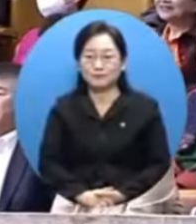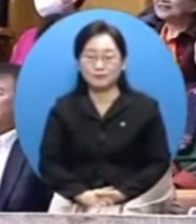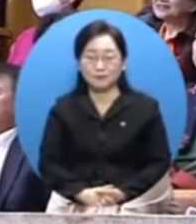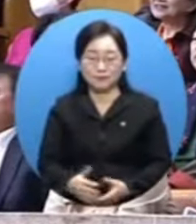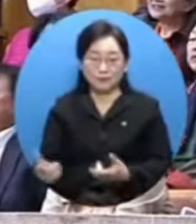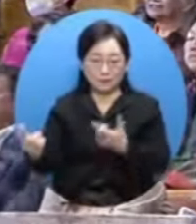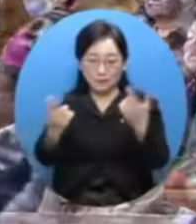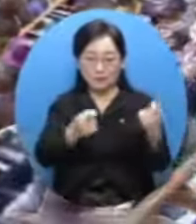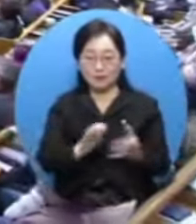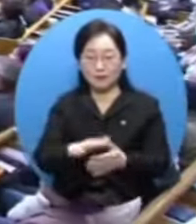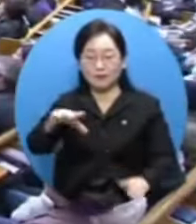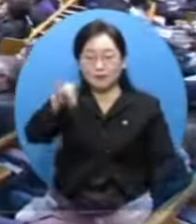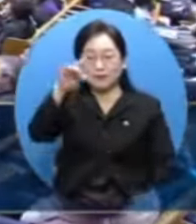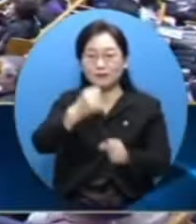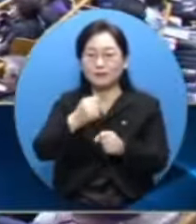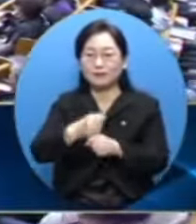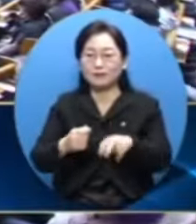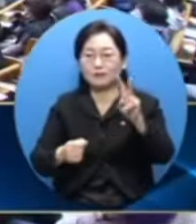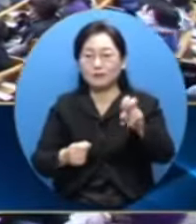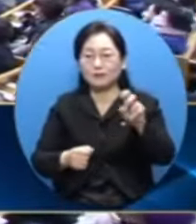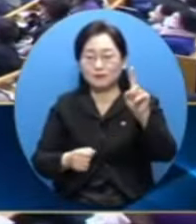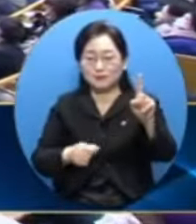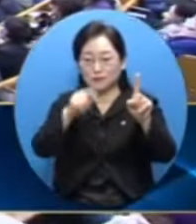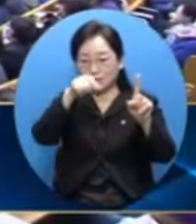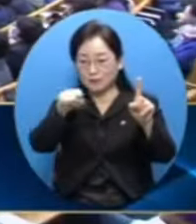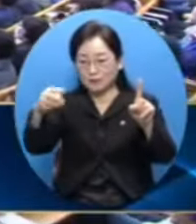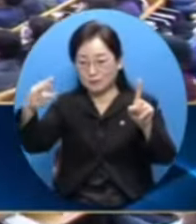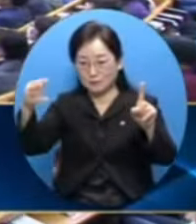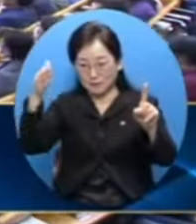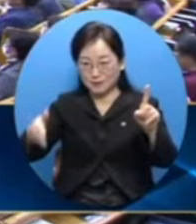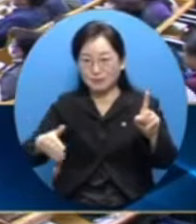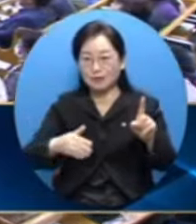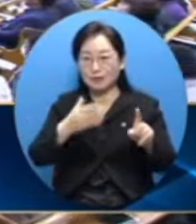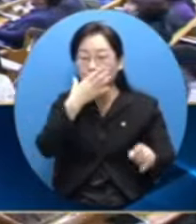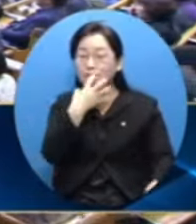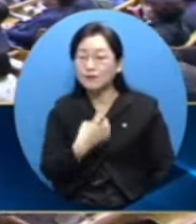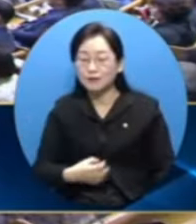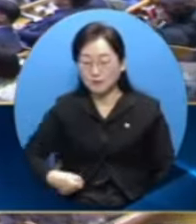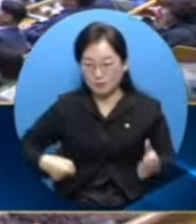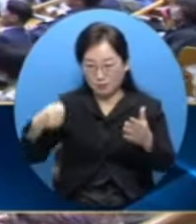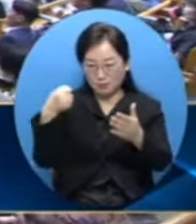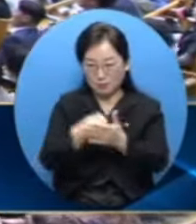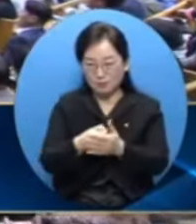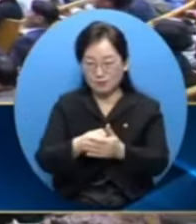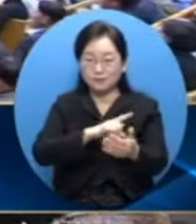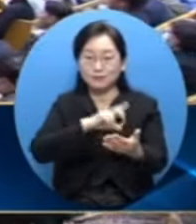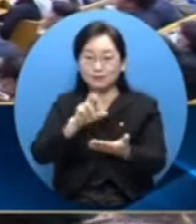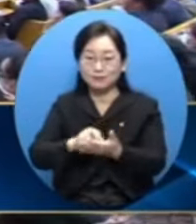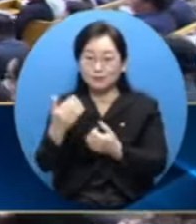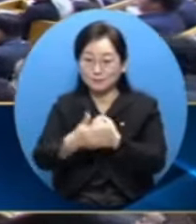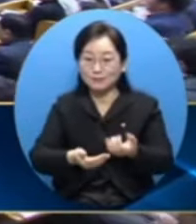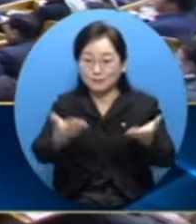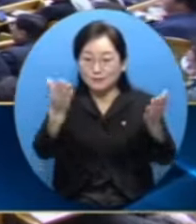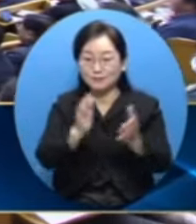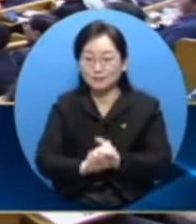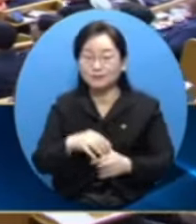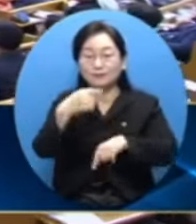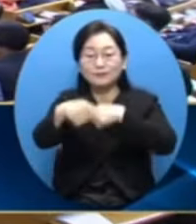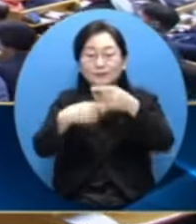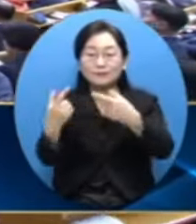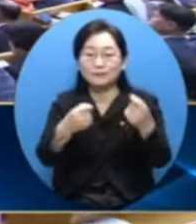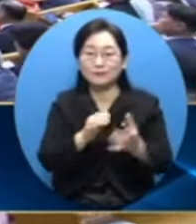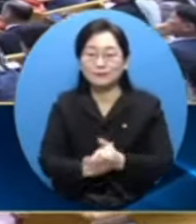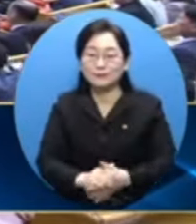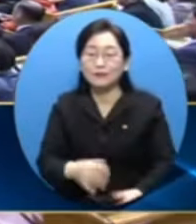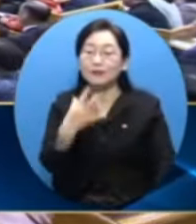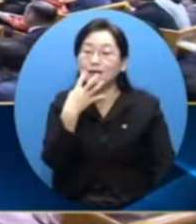저는 오늘 여러분과 함께 창세기 22장 1절로 3절의 말씀을 가지고 아브라함의 결단이 같은 제목으로 말씀을 나누기 원합니다. 제목을 한번 크게 따라해